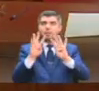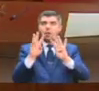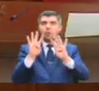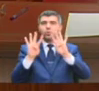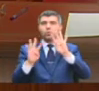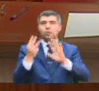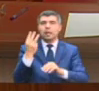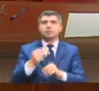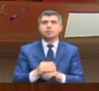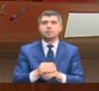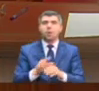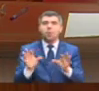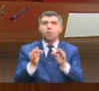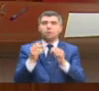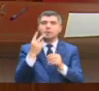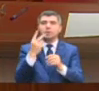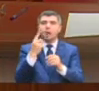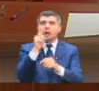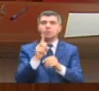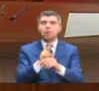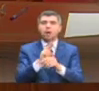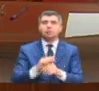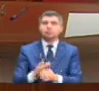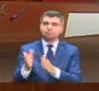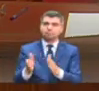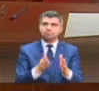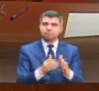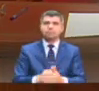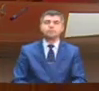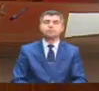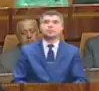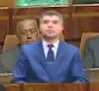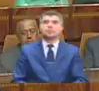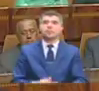7831، وتم سحب سؤال شفوي واحد. شكراً سيد رئيس. شكراً.